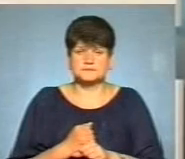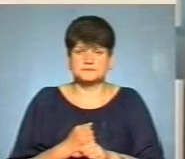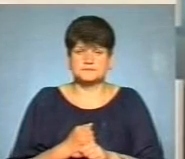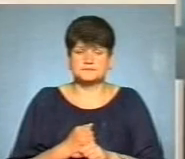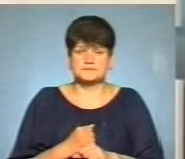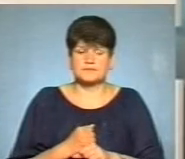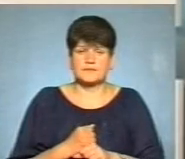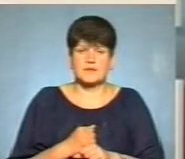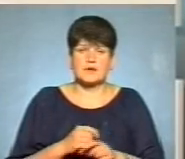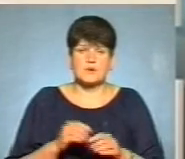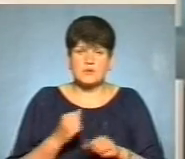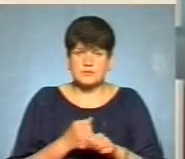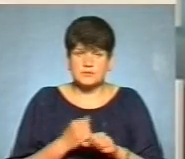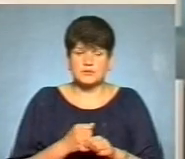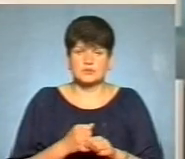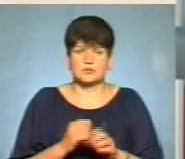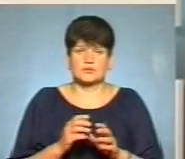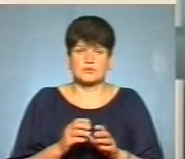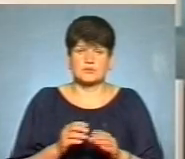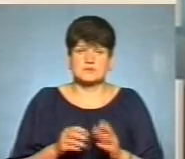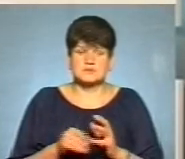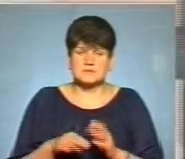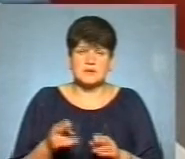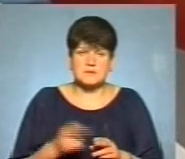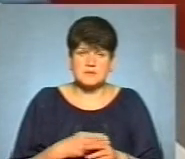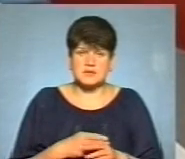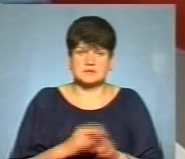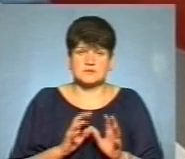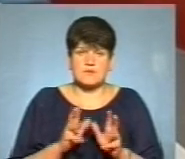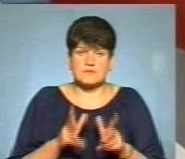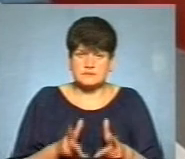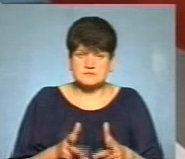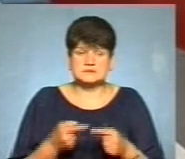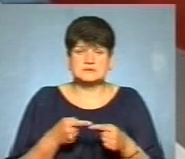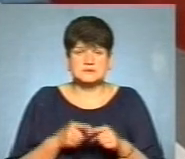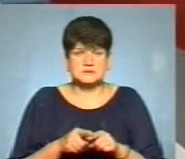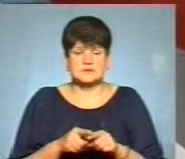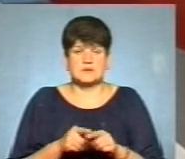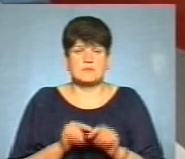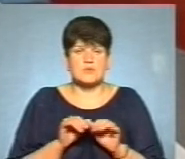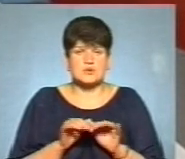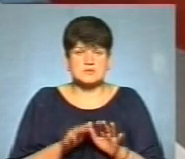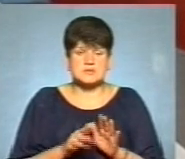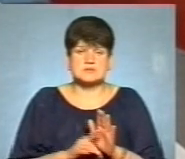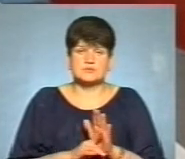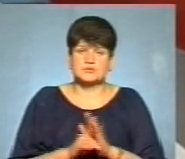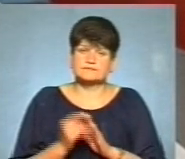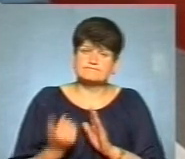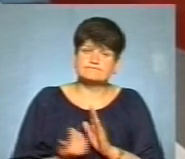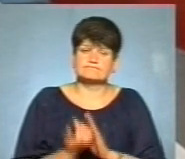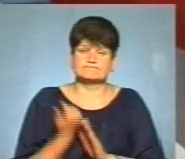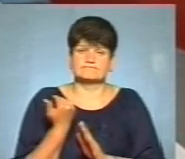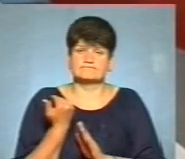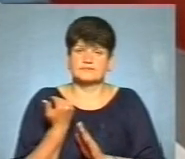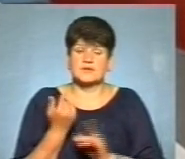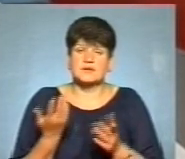значить, обробіток ґрунту, без розорювання, інші моменти, тобто технологічні процеси започатковувати,